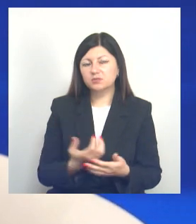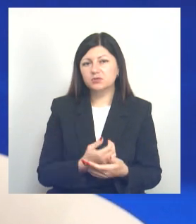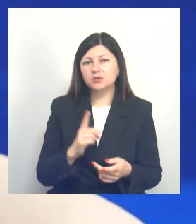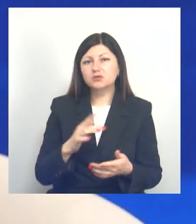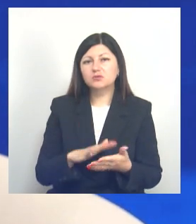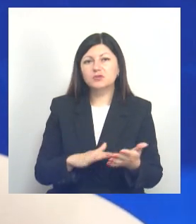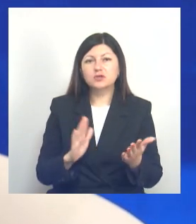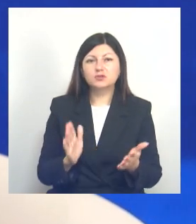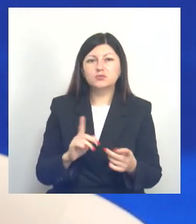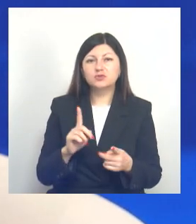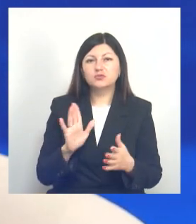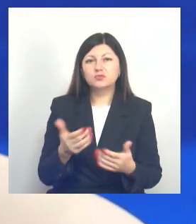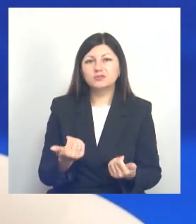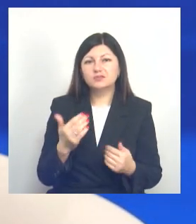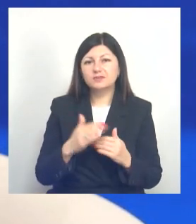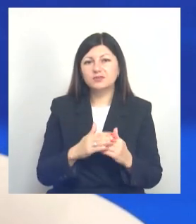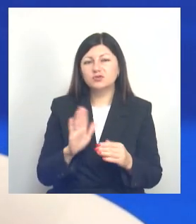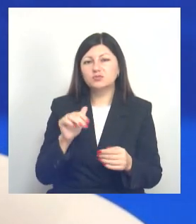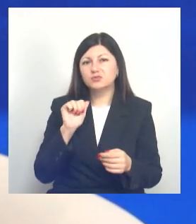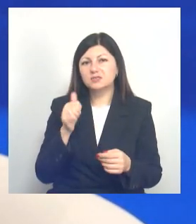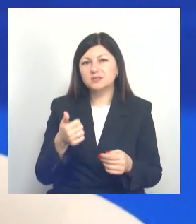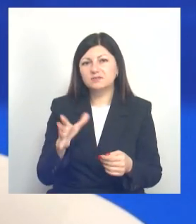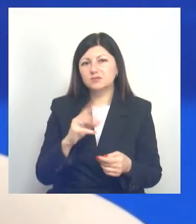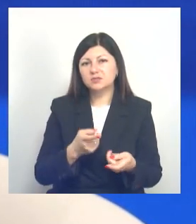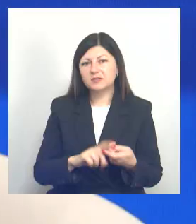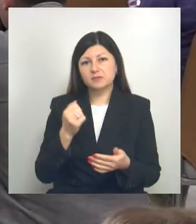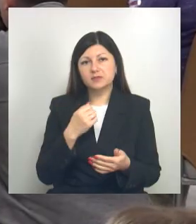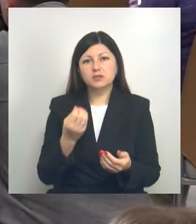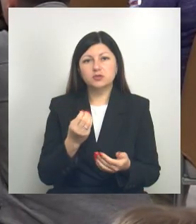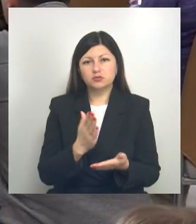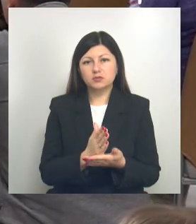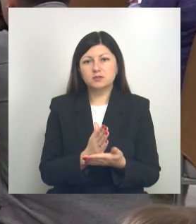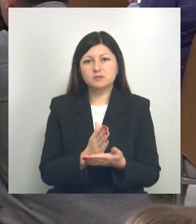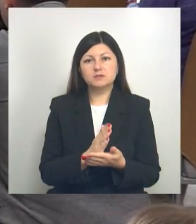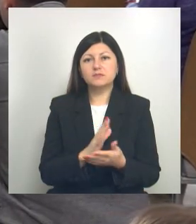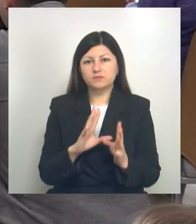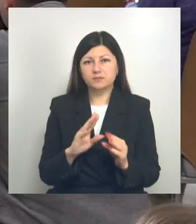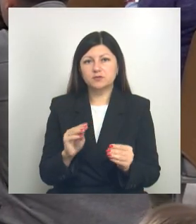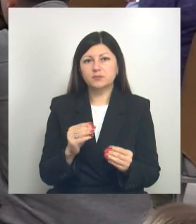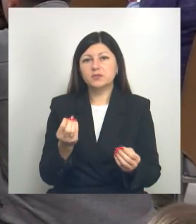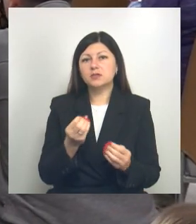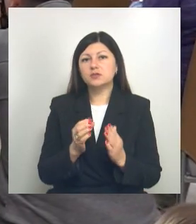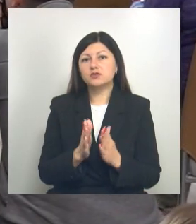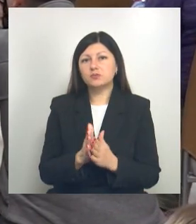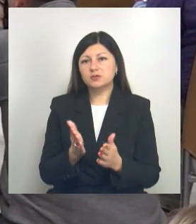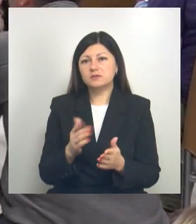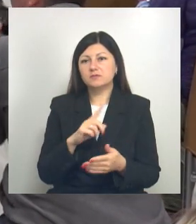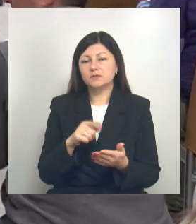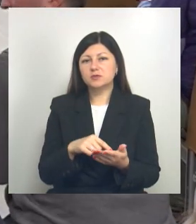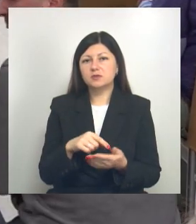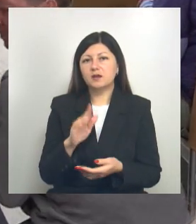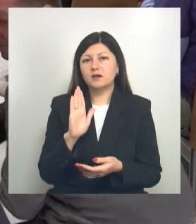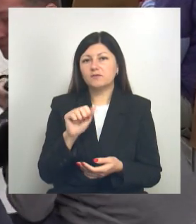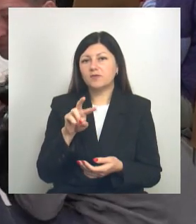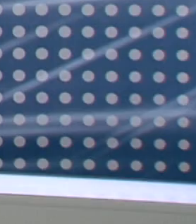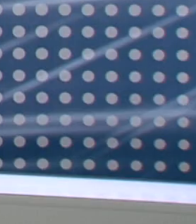дальше, и что будет сегодня вечером, что будет завтра, все зависит только от нас. Наталья Войтенко, Александр Сысоев. Программа «Такой день» на Мире